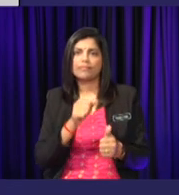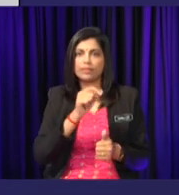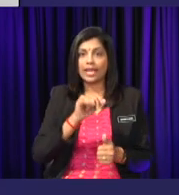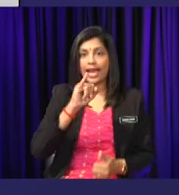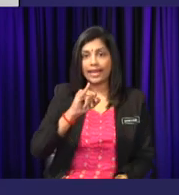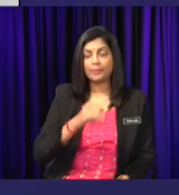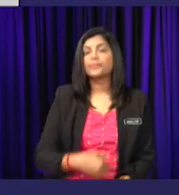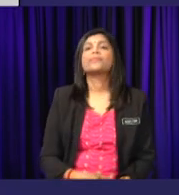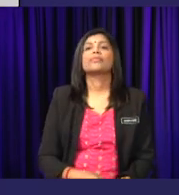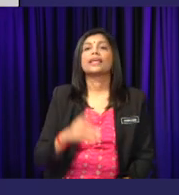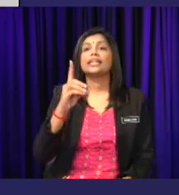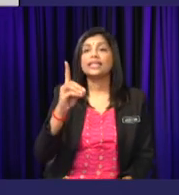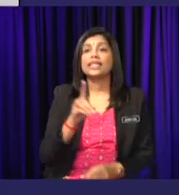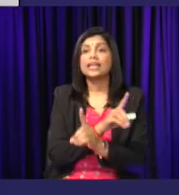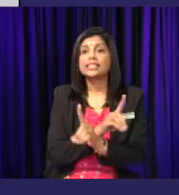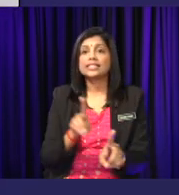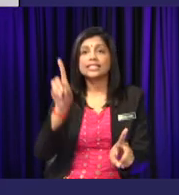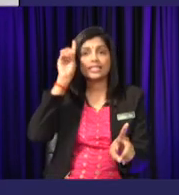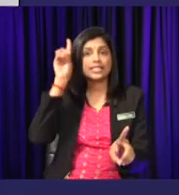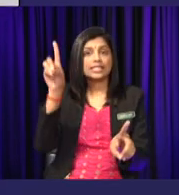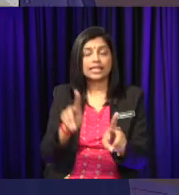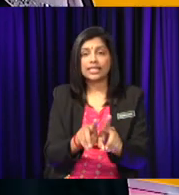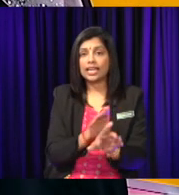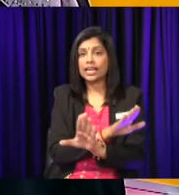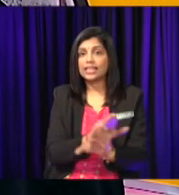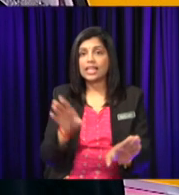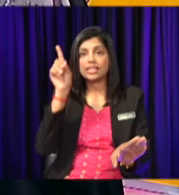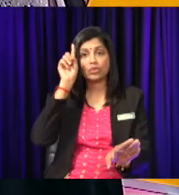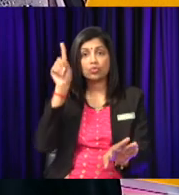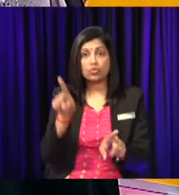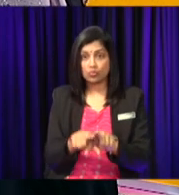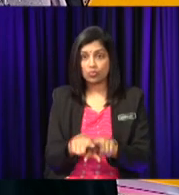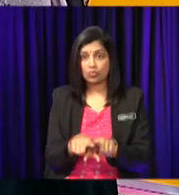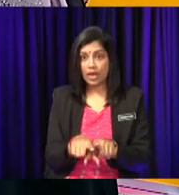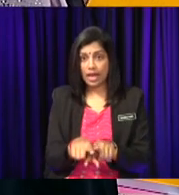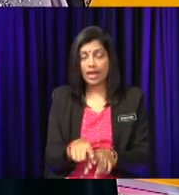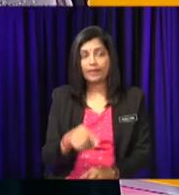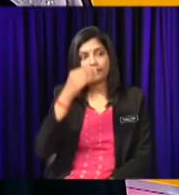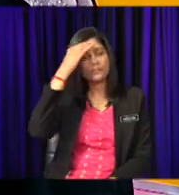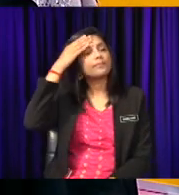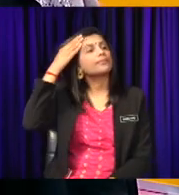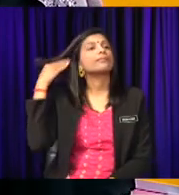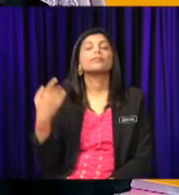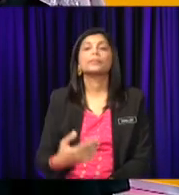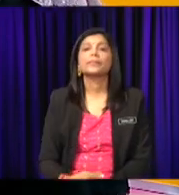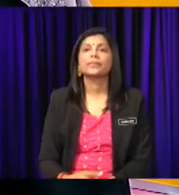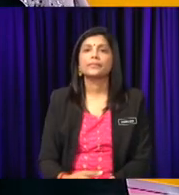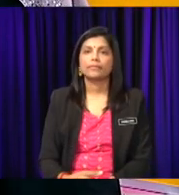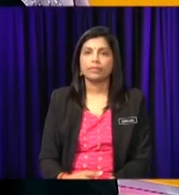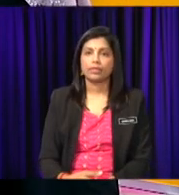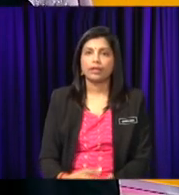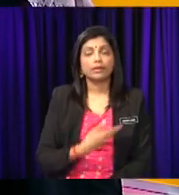yaitu tidak bersetuju dan untuk pengetahuan murid-murid dan juga Fizi